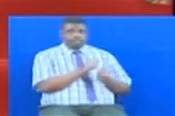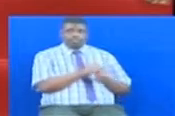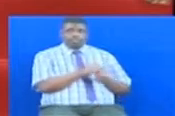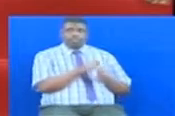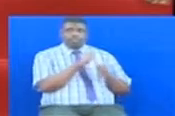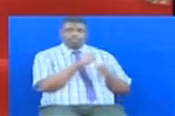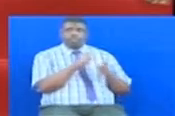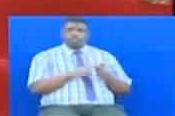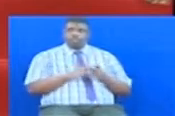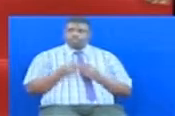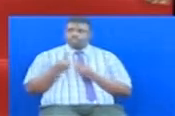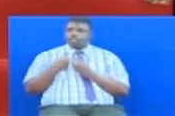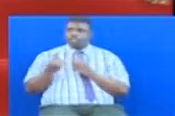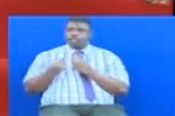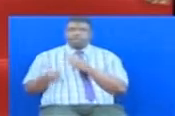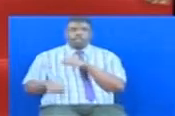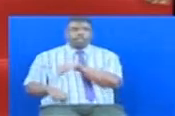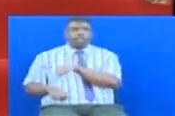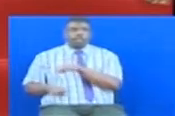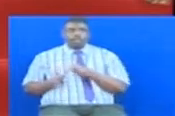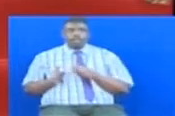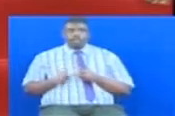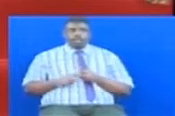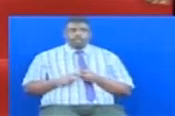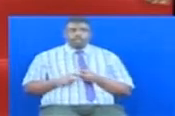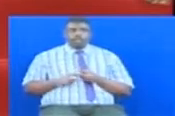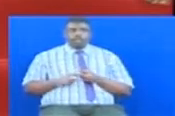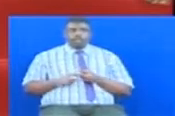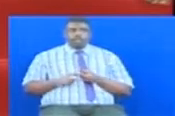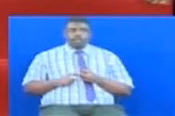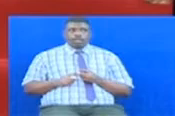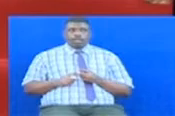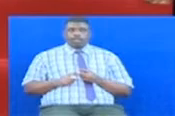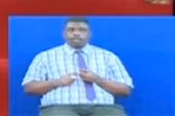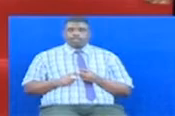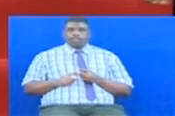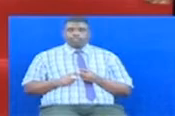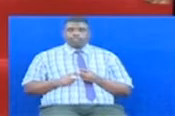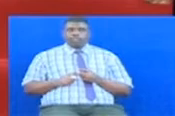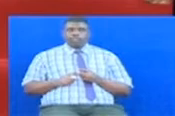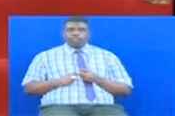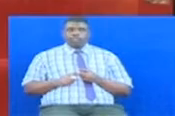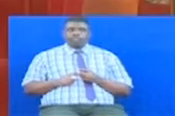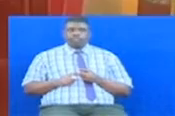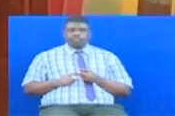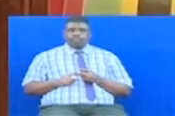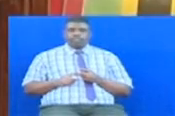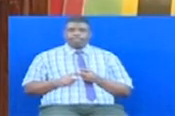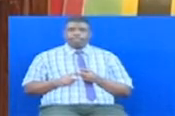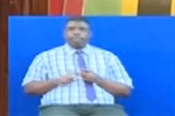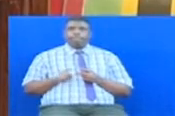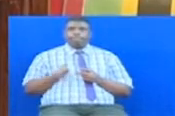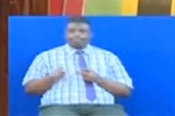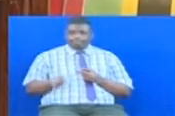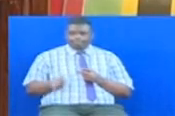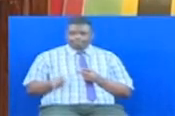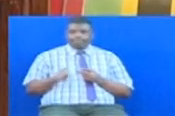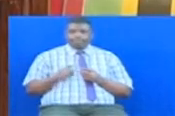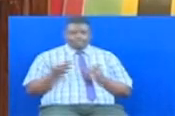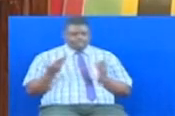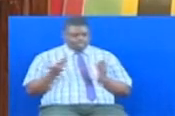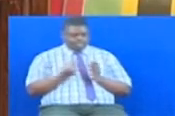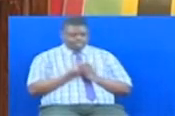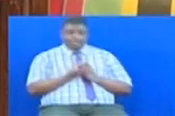mawili. Imezungumziwa MSD pamoja, imezungumziwa MSD pamoja na bima ya afya.